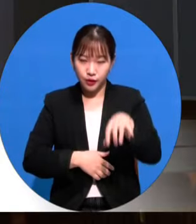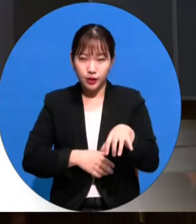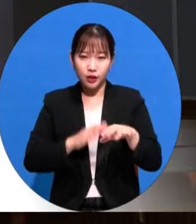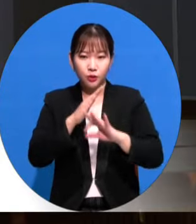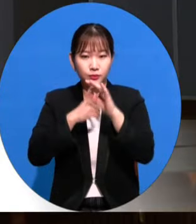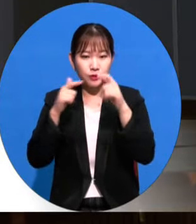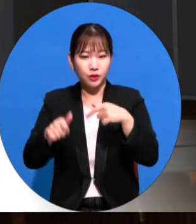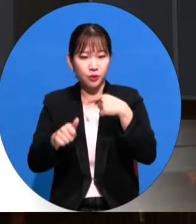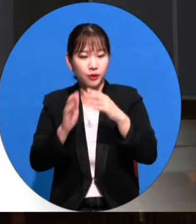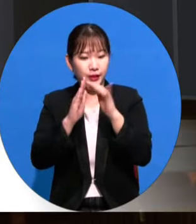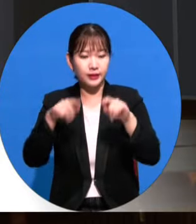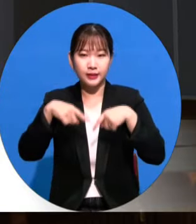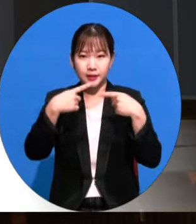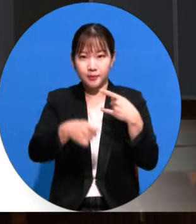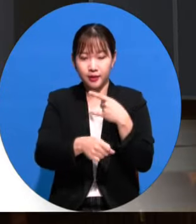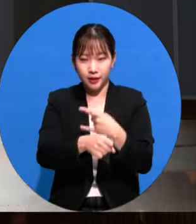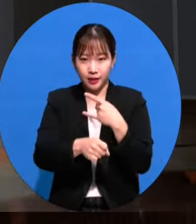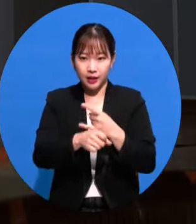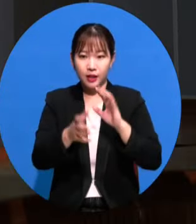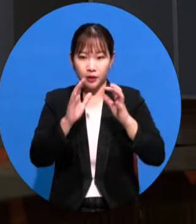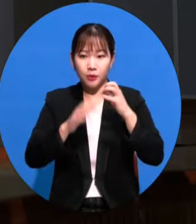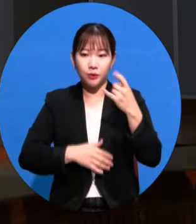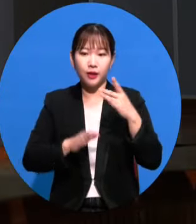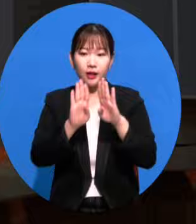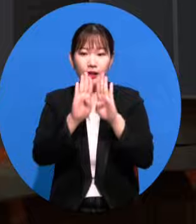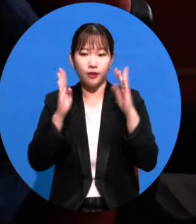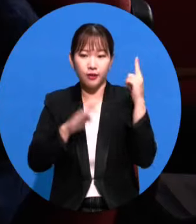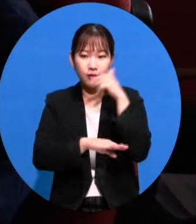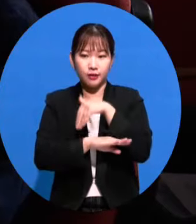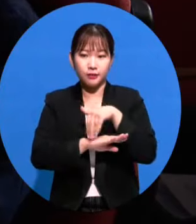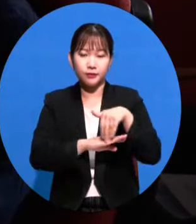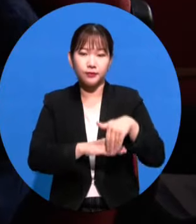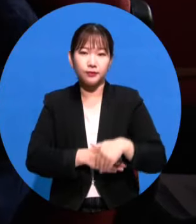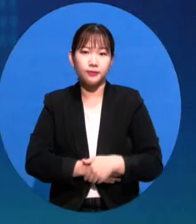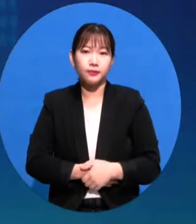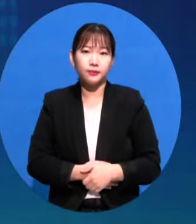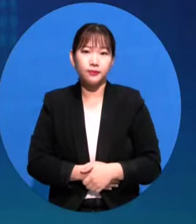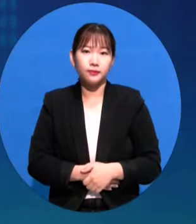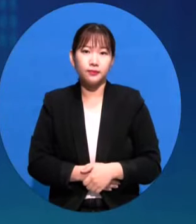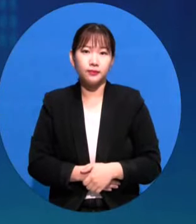동북권 교육가족 등이 참석하는 가운데 토론회가 열릴 예정입니다.